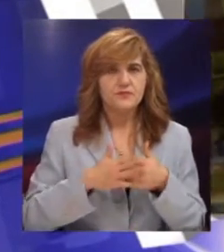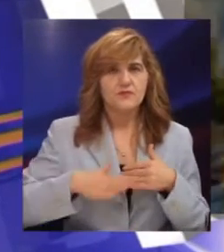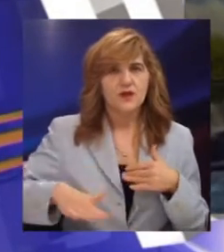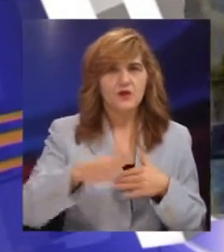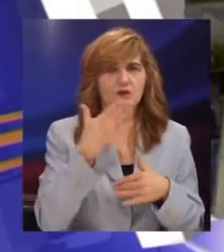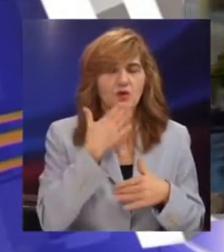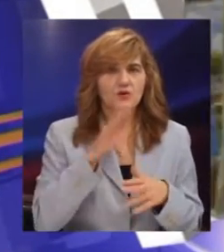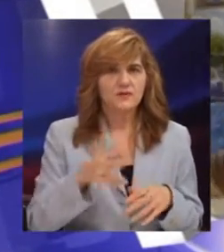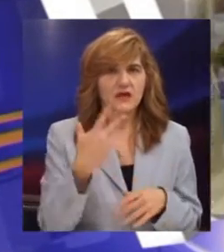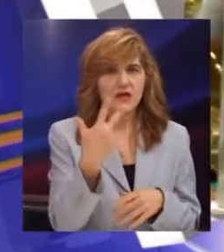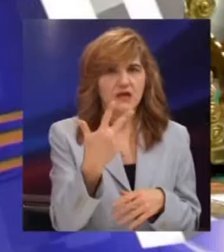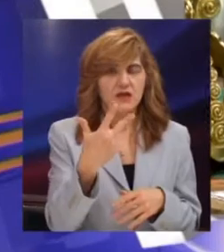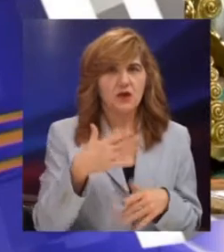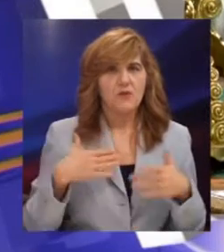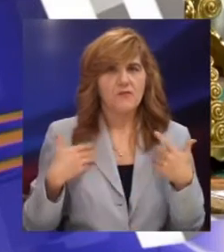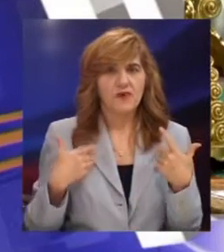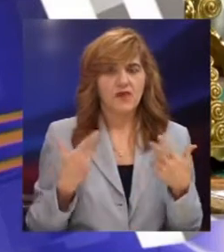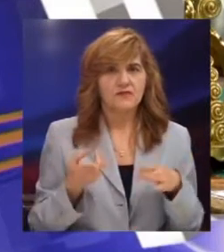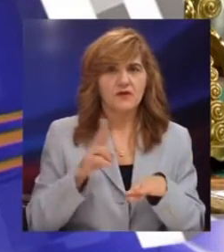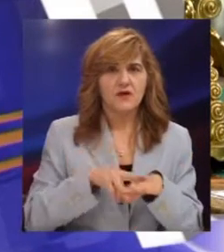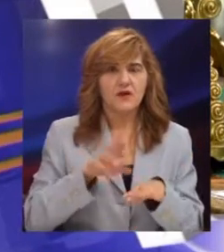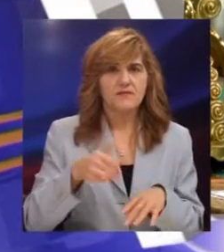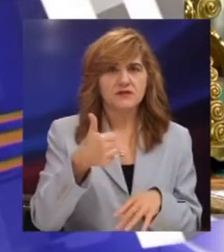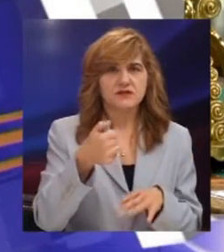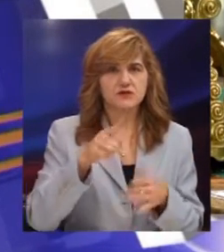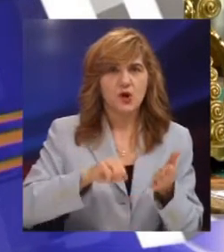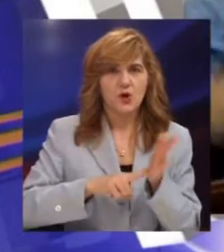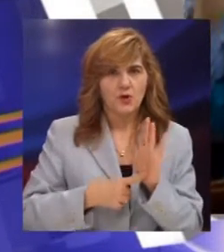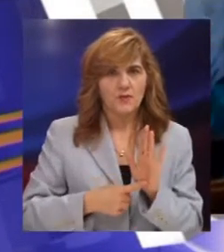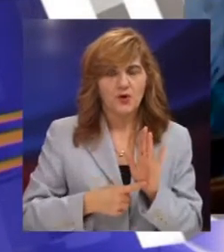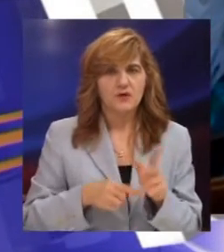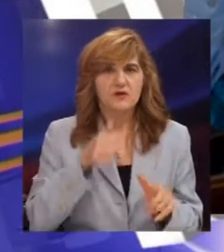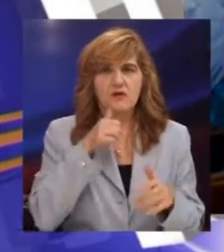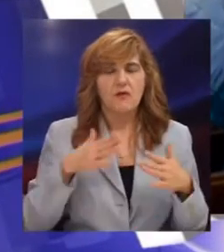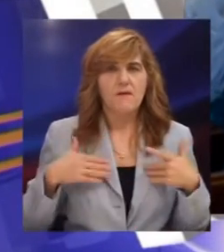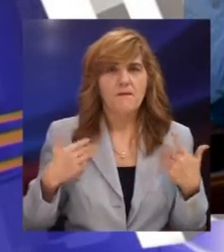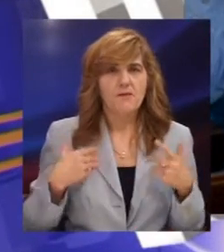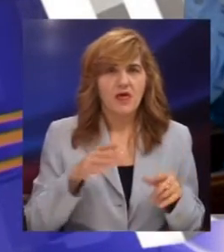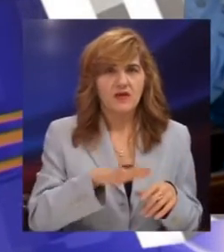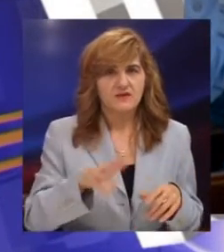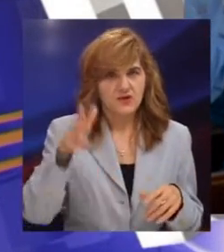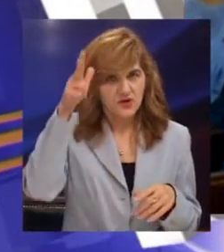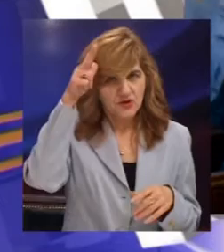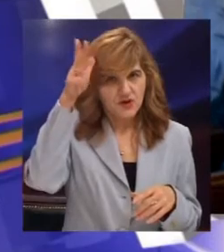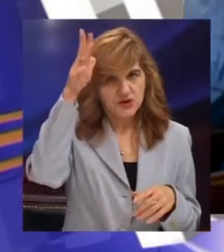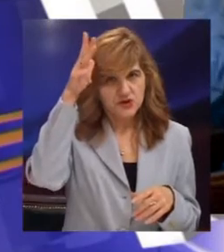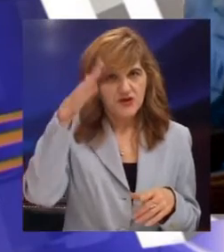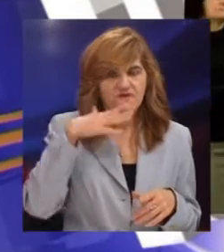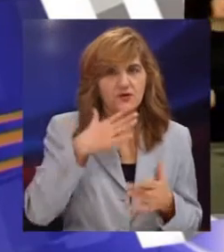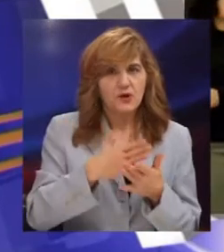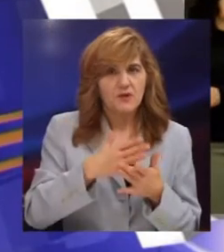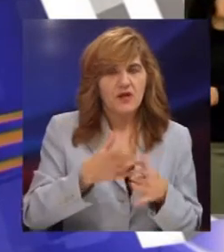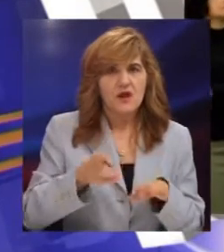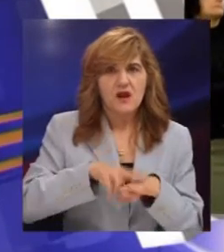učenicima osnovnih škola bilo je i troje učenika koji su osvojili maksimalnih 100 poena, a upravo najmlađi takmičari iz 3. i 4.